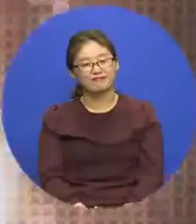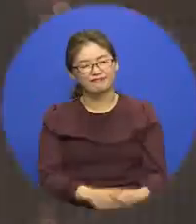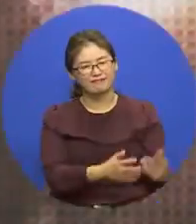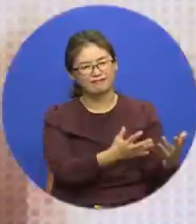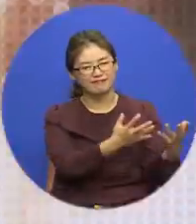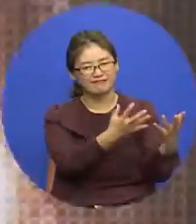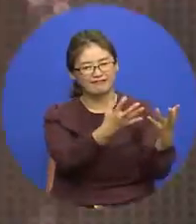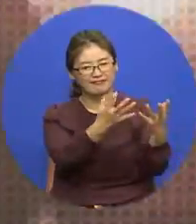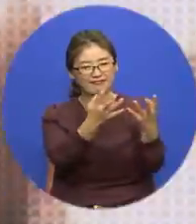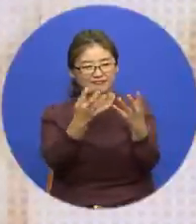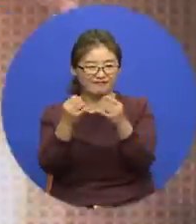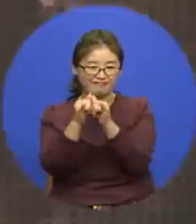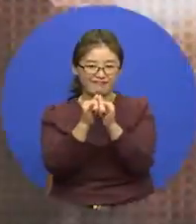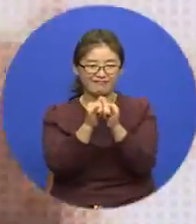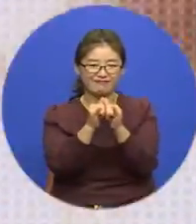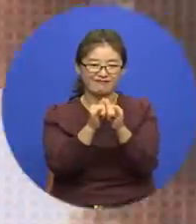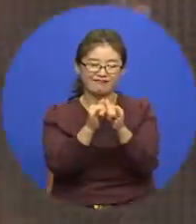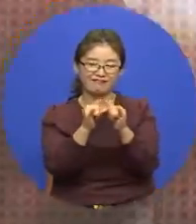수많은